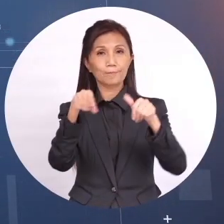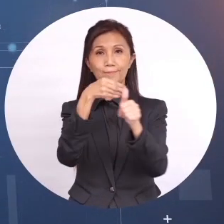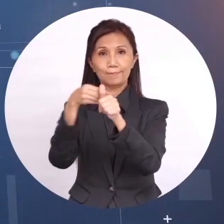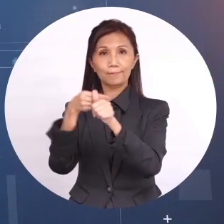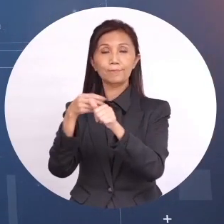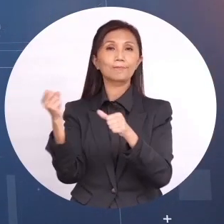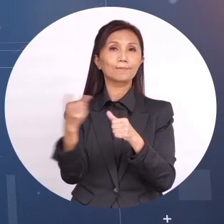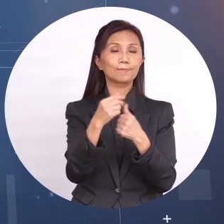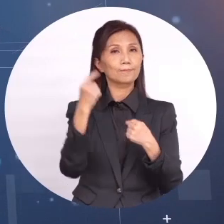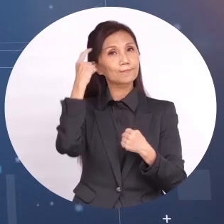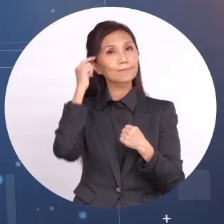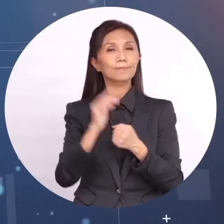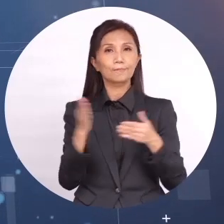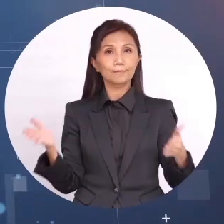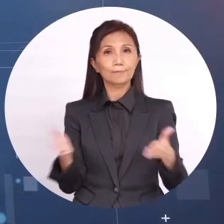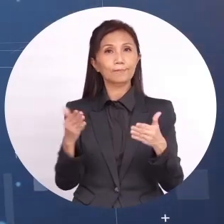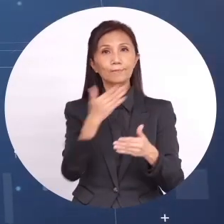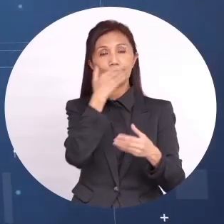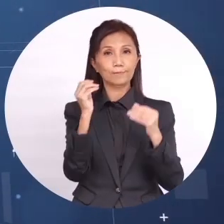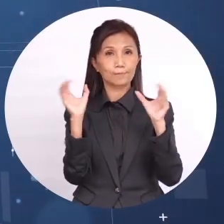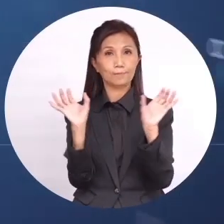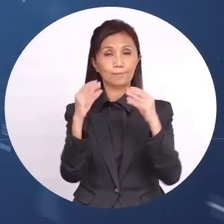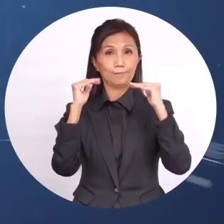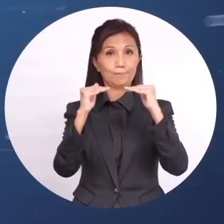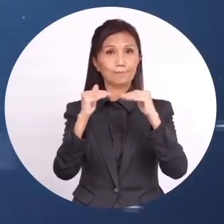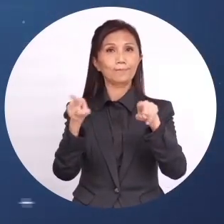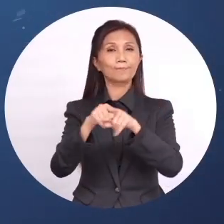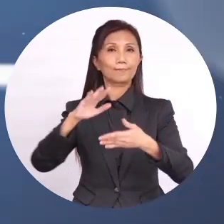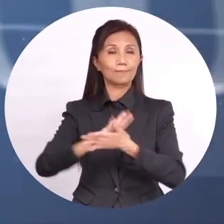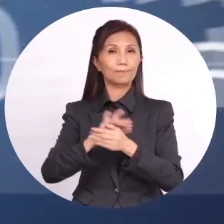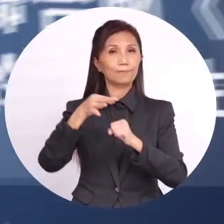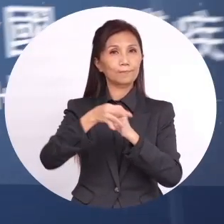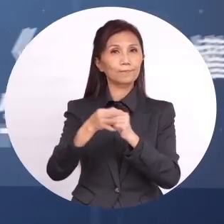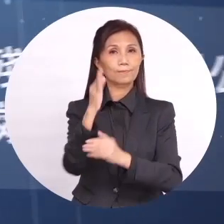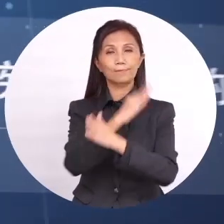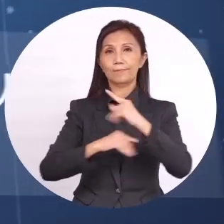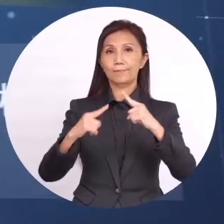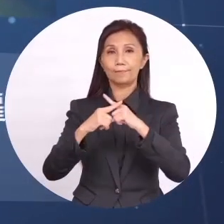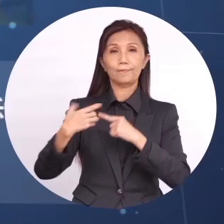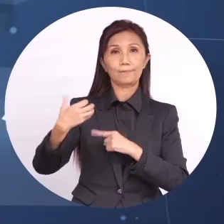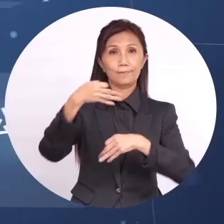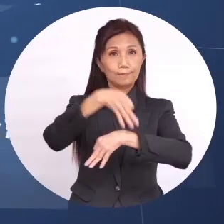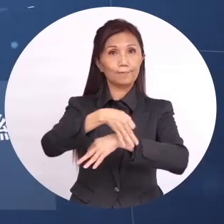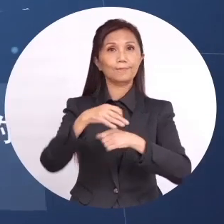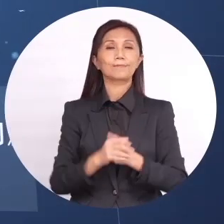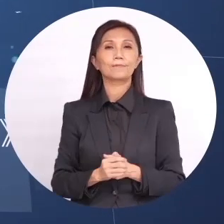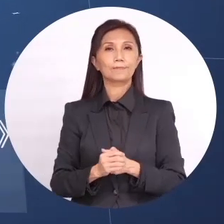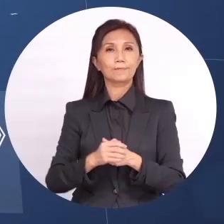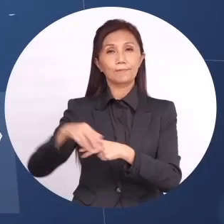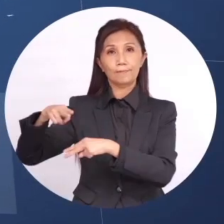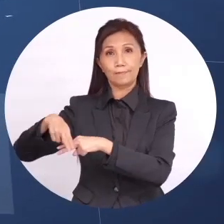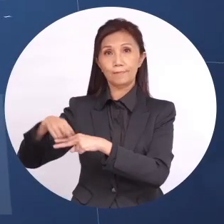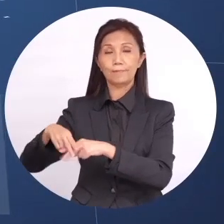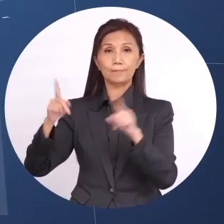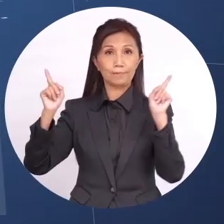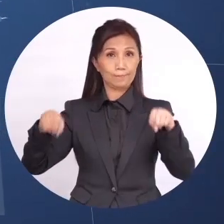育和培训，推动种族平等。同年联合国残疾人权利公约在中华人民